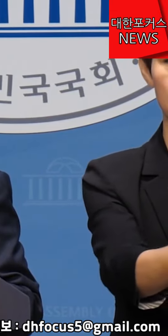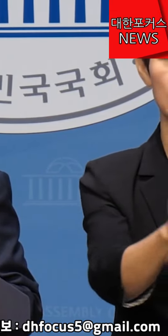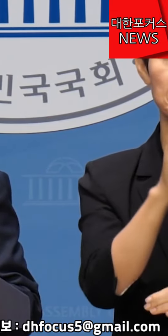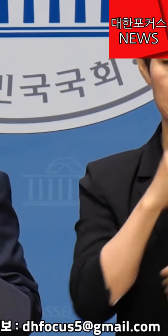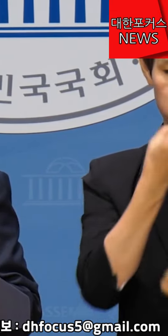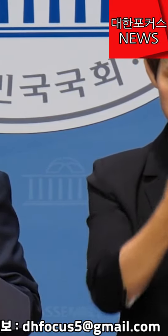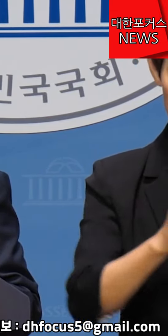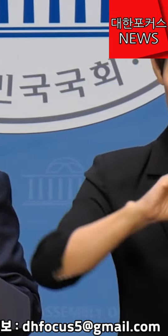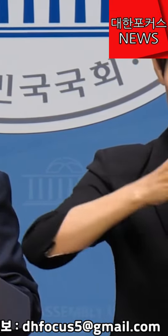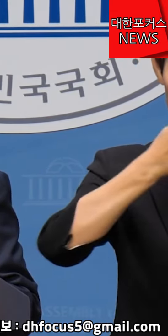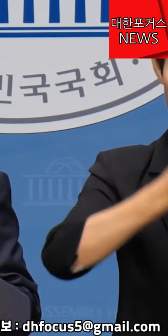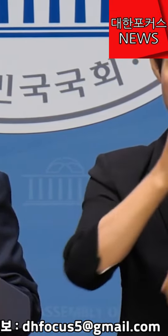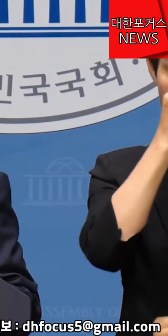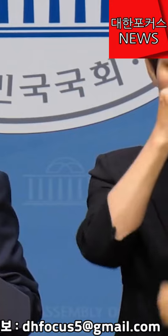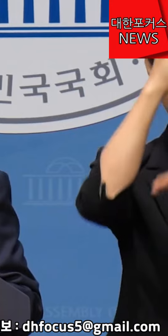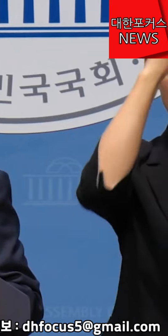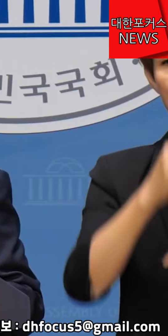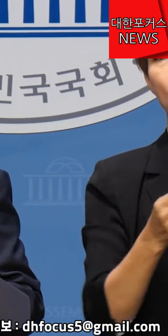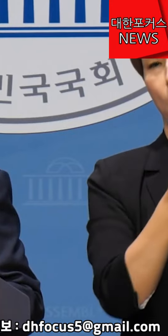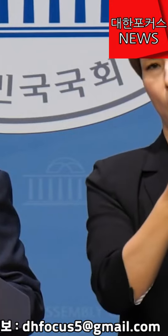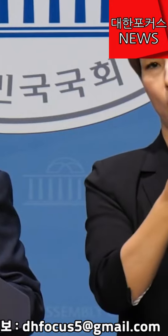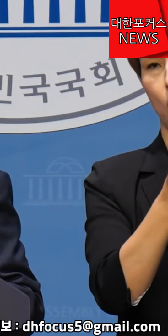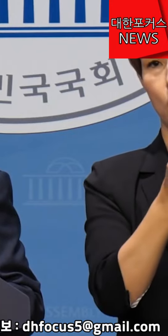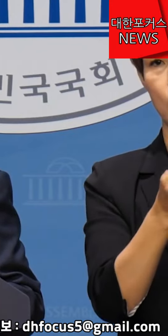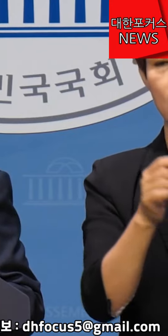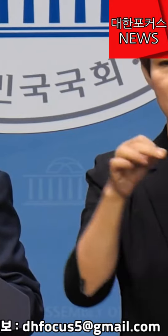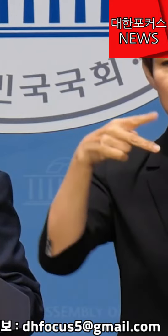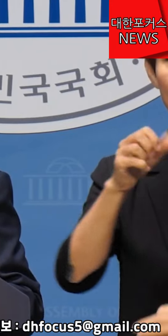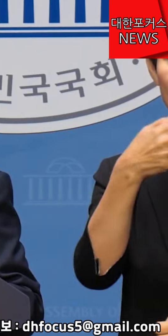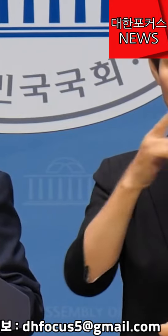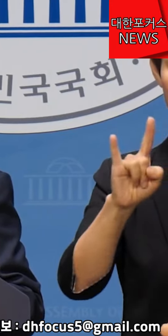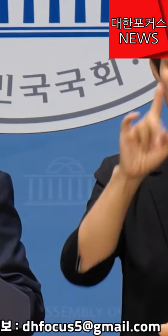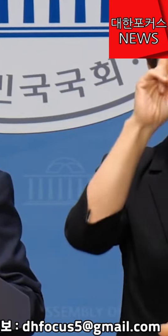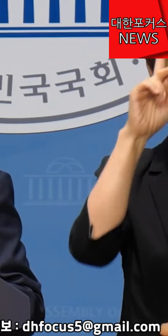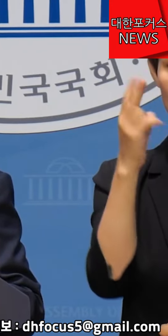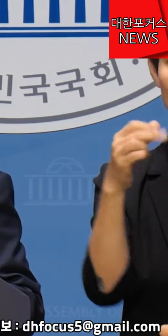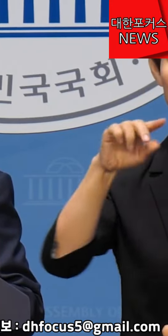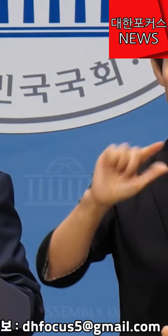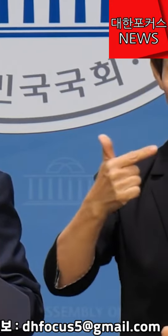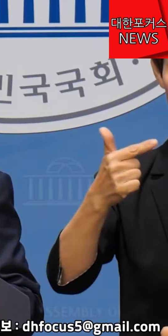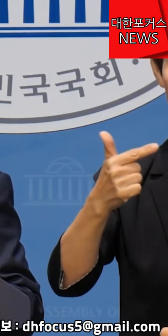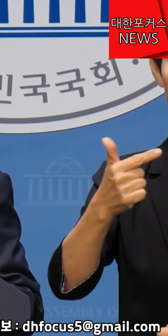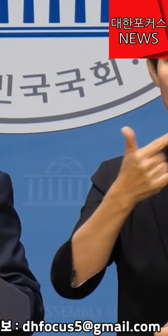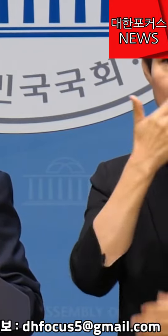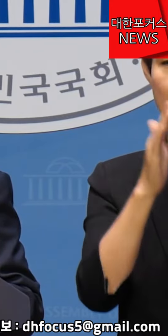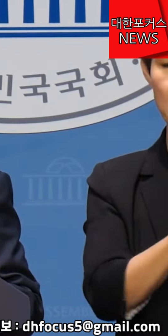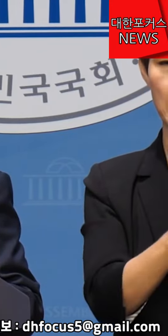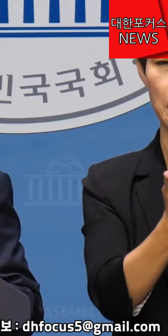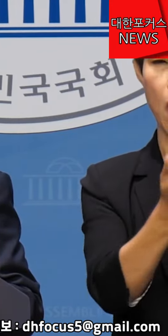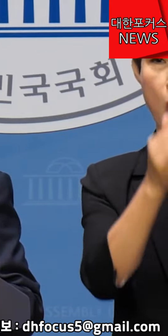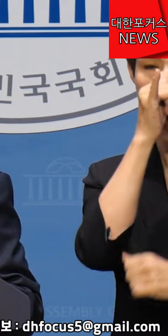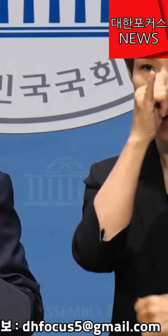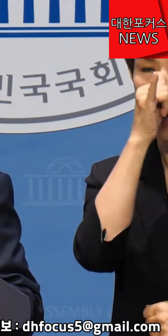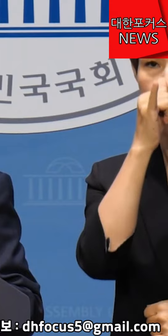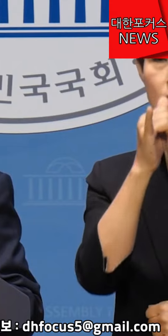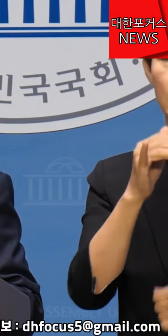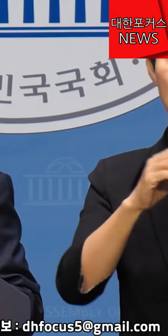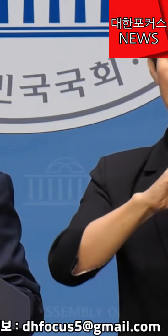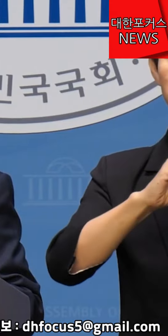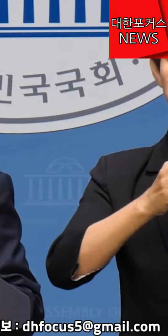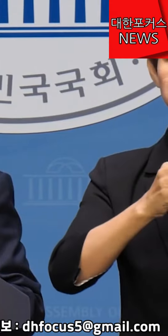조작한 진술 조작입니다. 김성태, 박용철 등 공범들을 모아서 진술 조작을